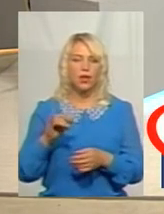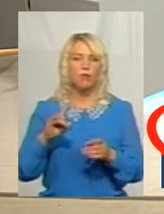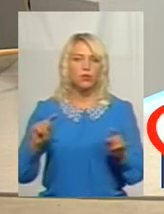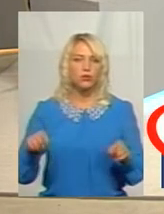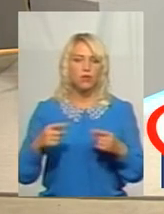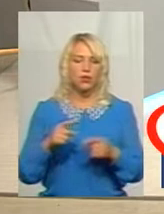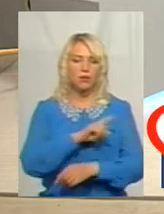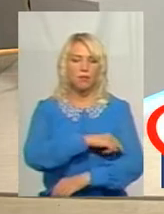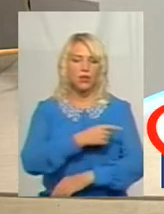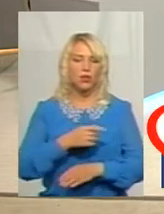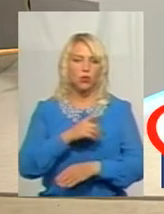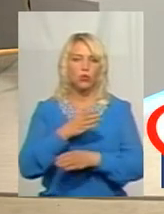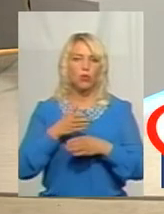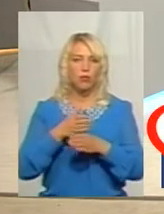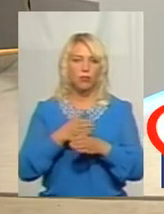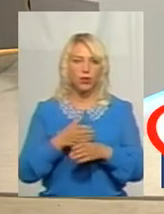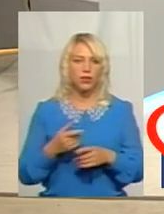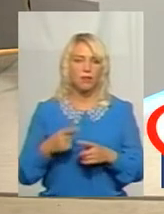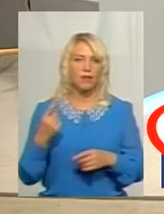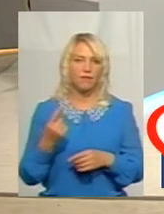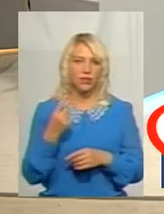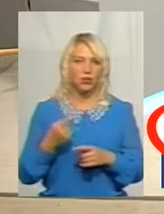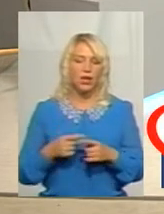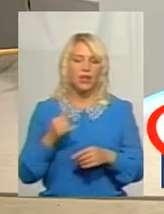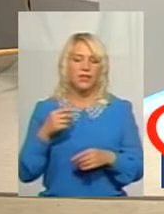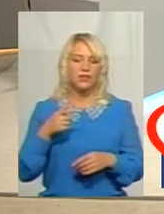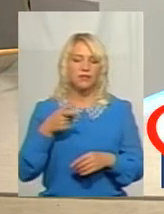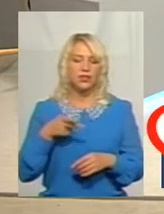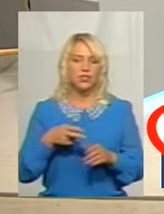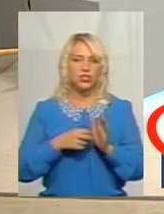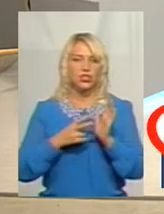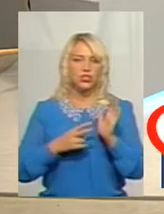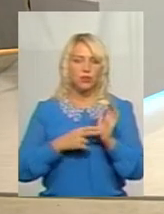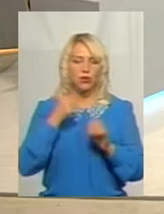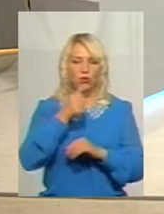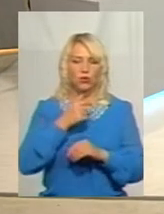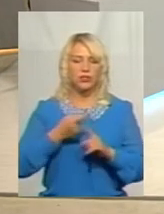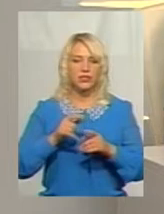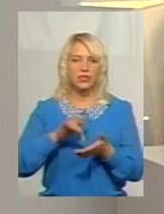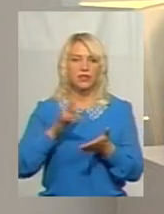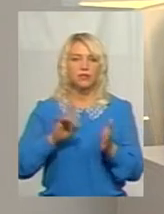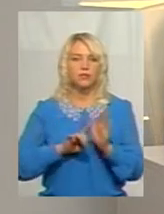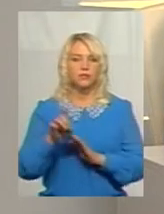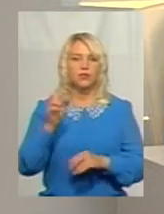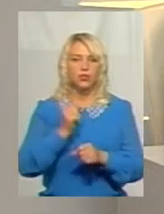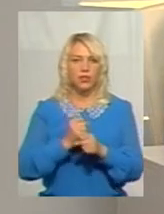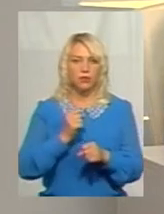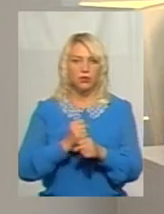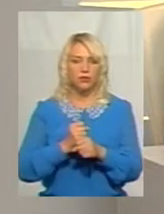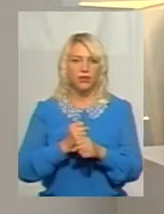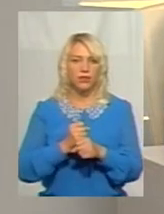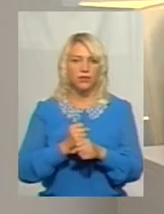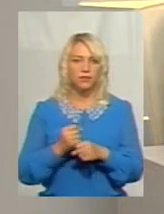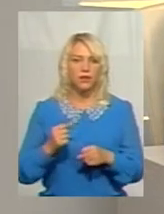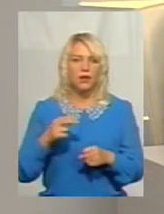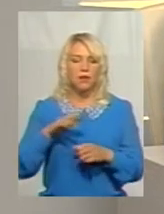допомоги. З 4 січня 2017 року ці центри приступили до роботи.